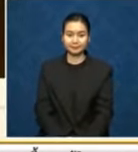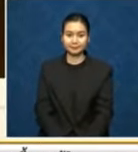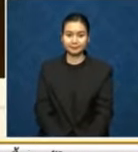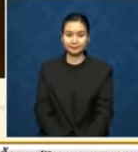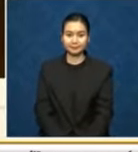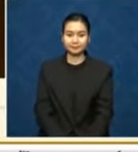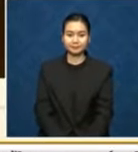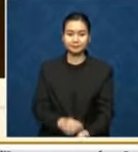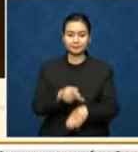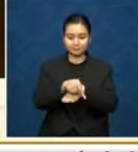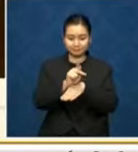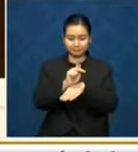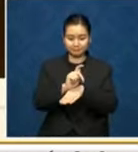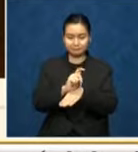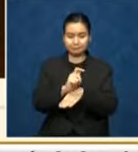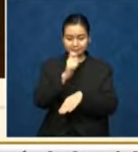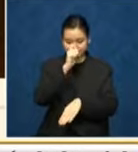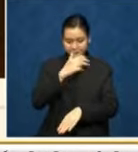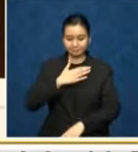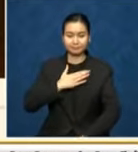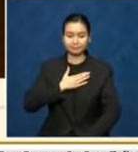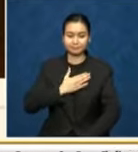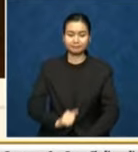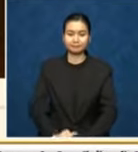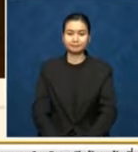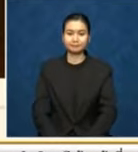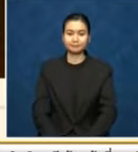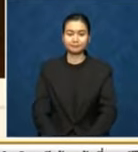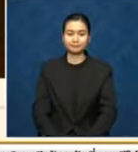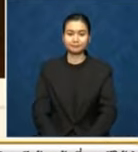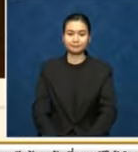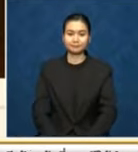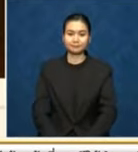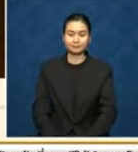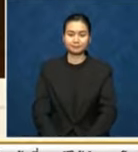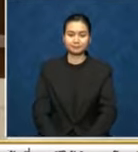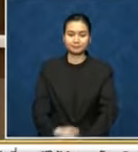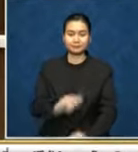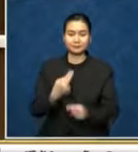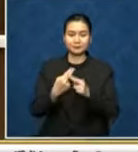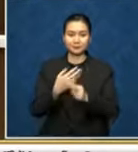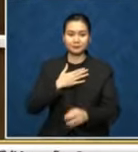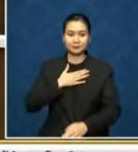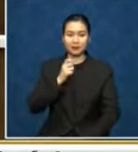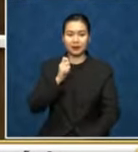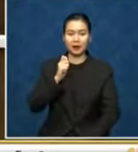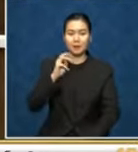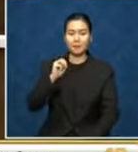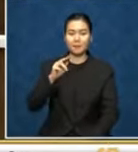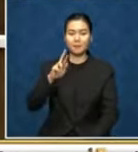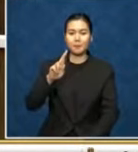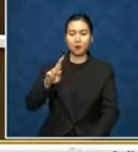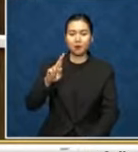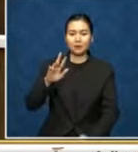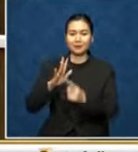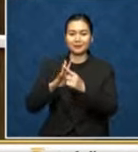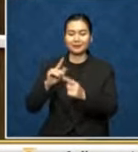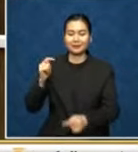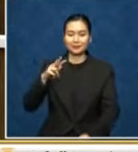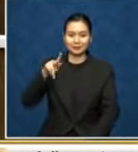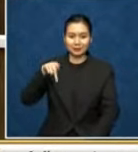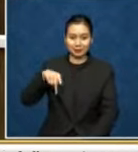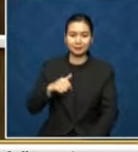านประธานที่เคารพกับผมนายอมรเทพสมหมายสมาชิกสภาผู้แทนราษ